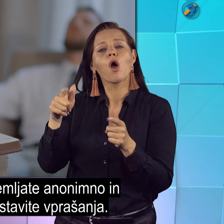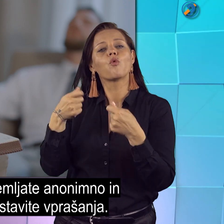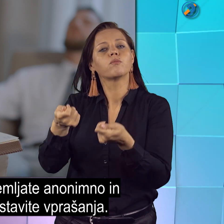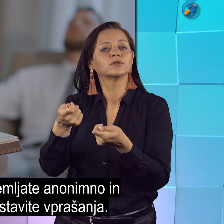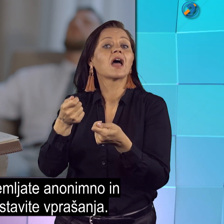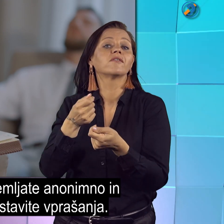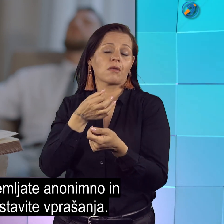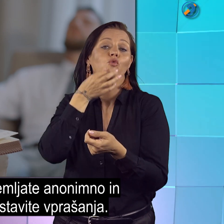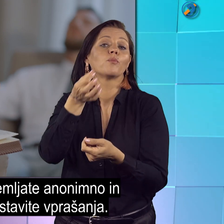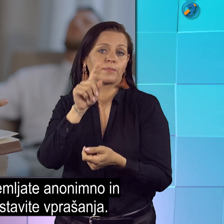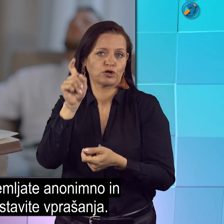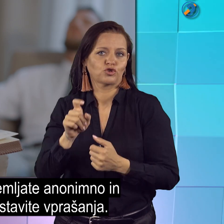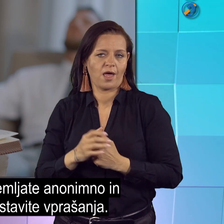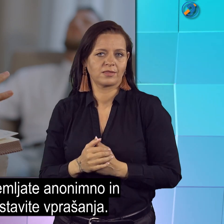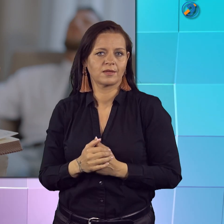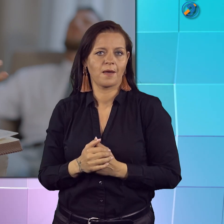postavite vprašanja.